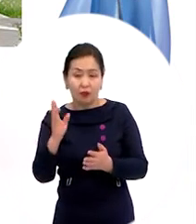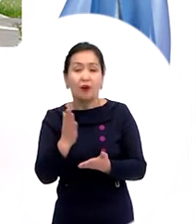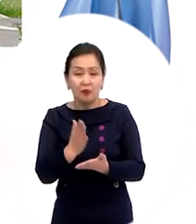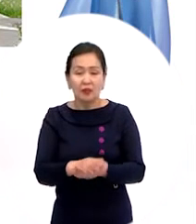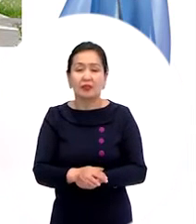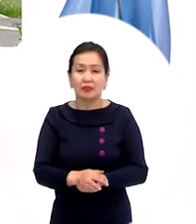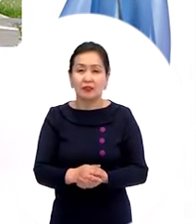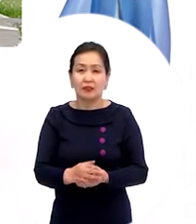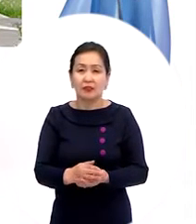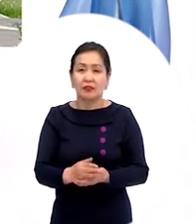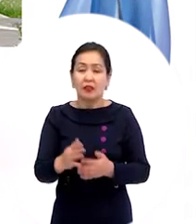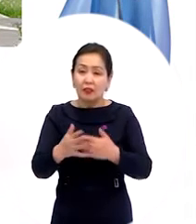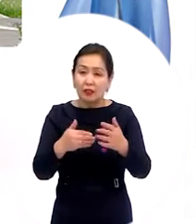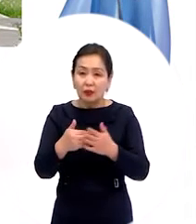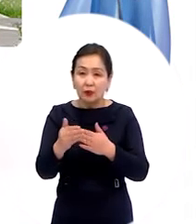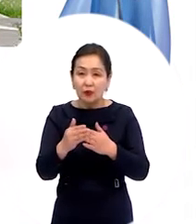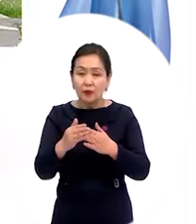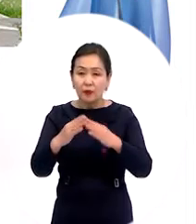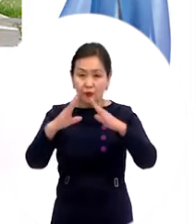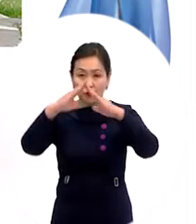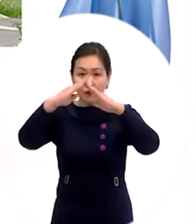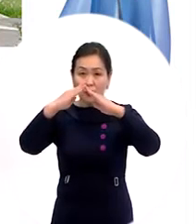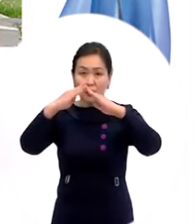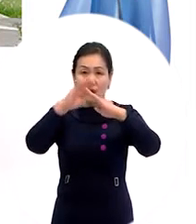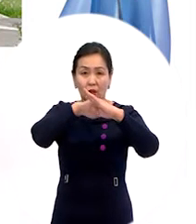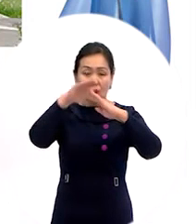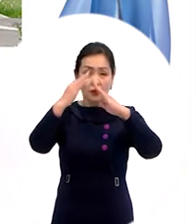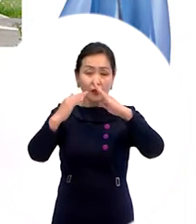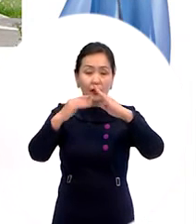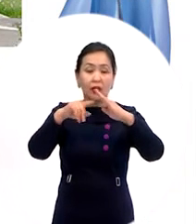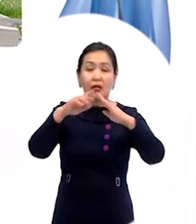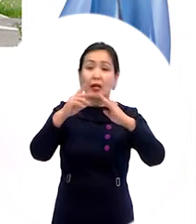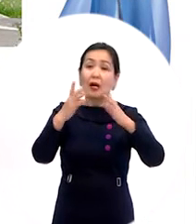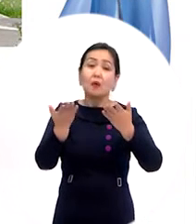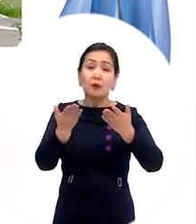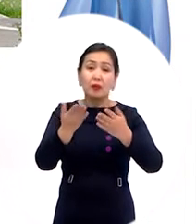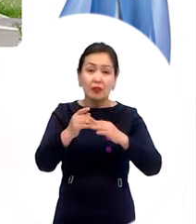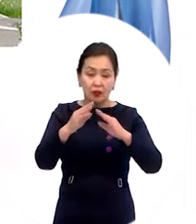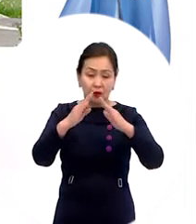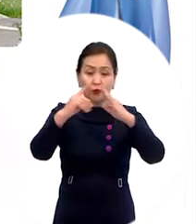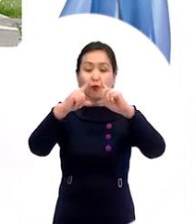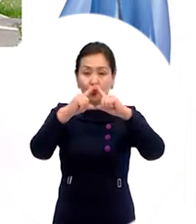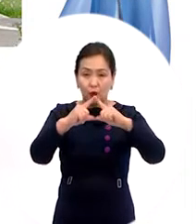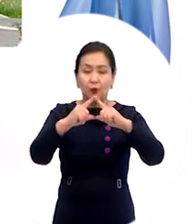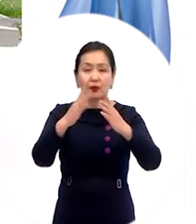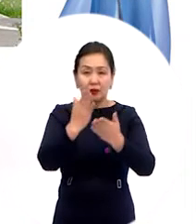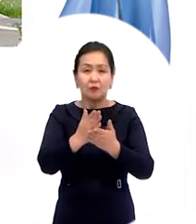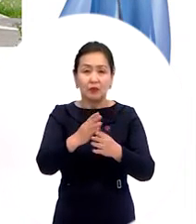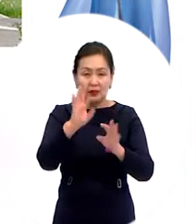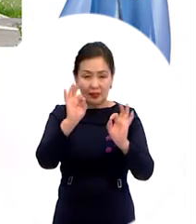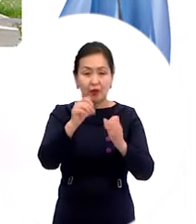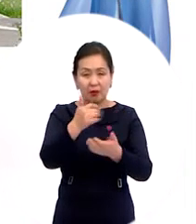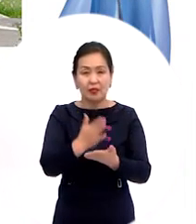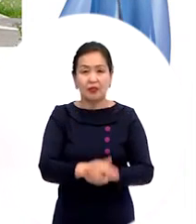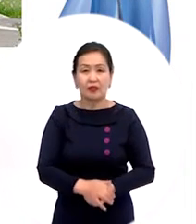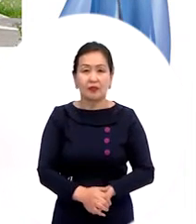Ногоон хүүхдээ дэлгүүр. Дэлгүүрийн оройн ямар хэлбэртэй хүүхдүүдээ харъя? Уруулчин хэлбэртэй. За